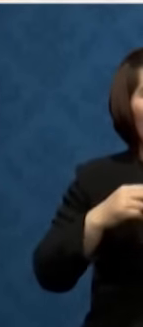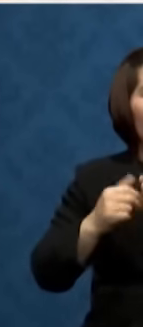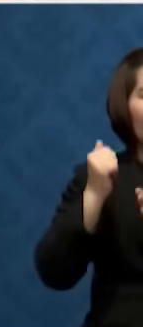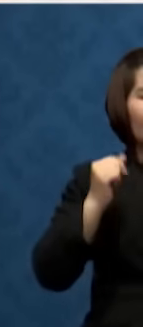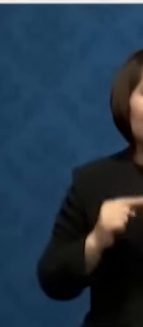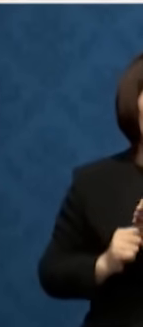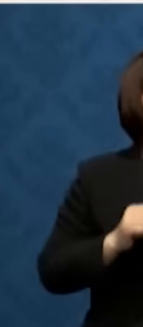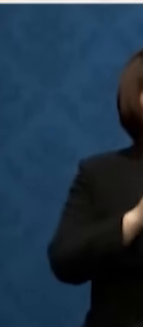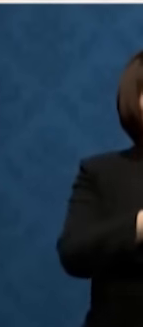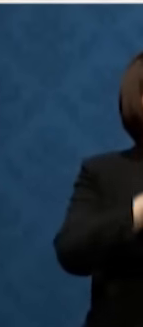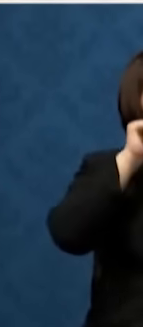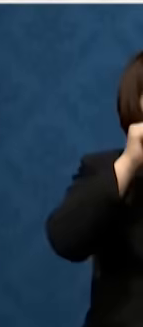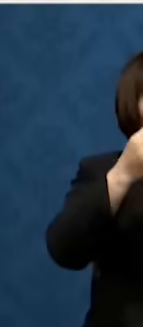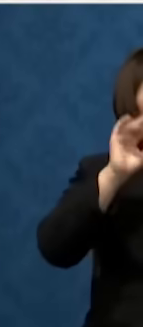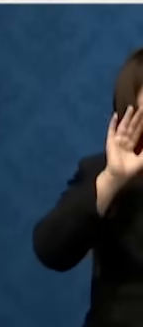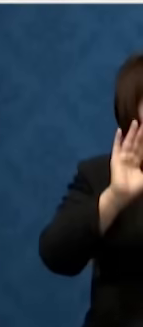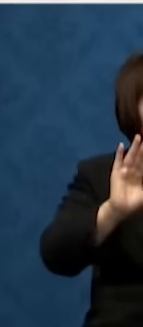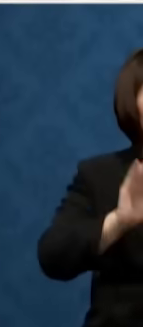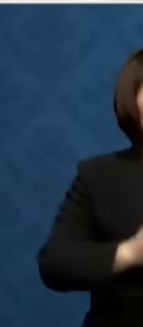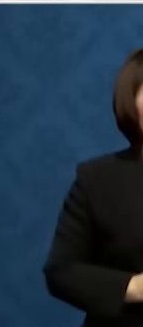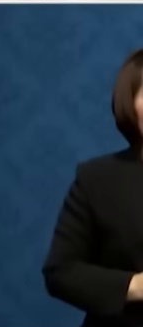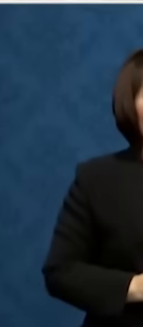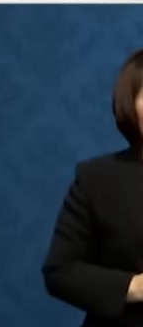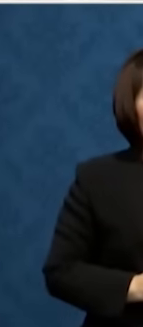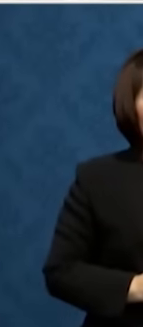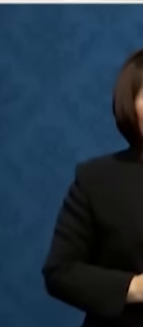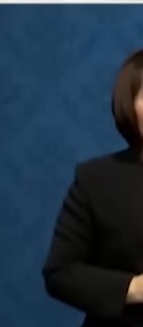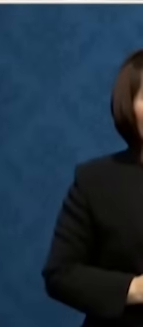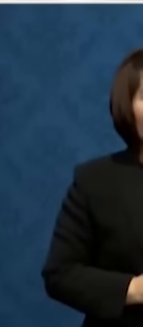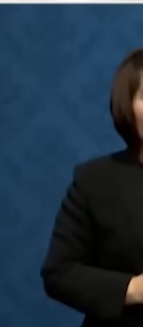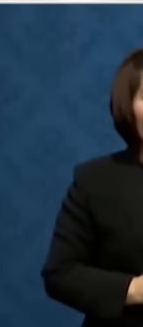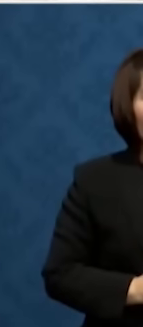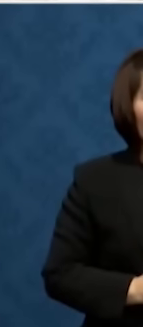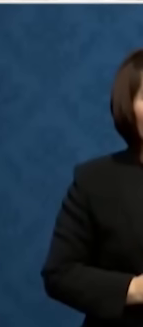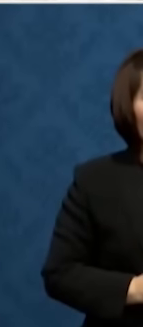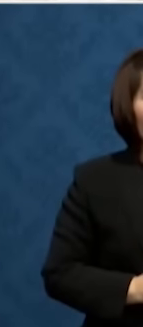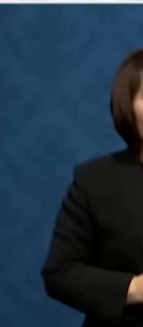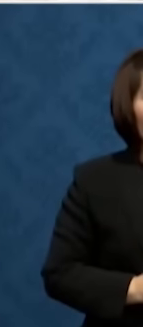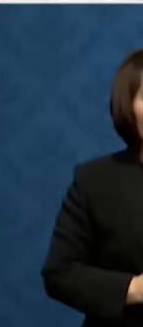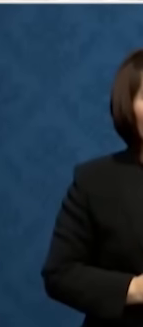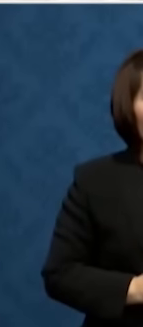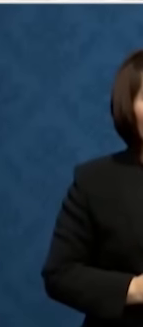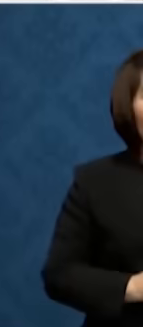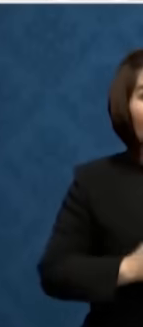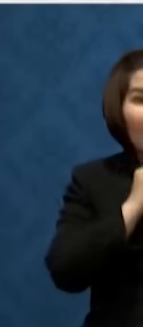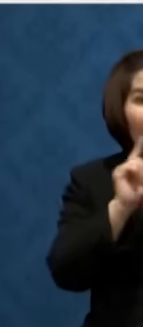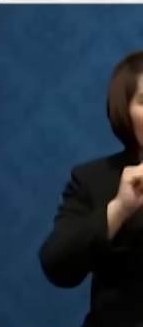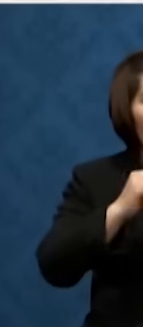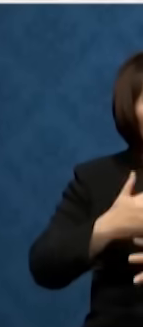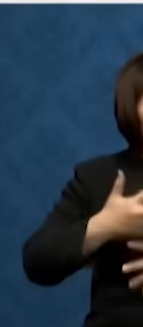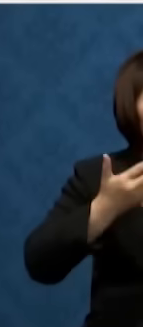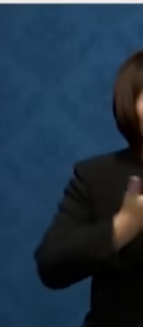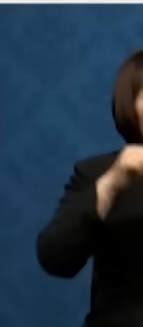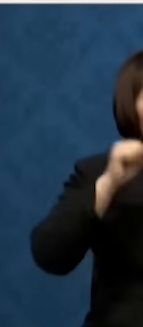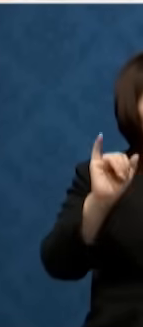เช่นเดียวกันขึ้นเสนออีกในสมัยประชุมเดียวกันนะครับเว้นแต่ยติที่ยังมีได้มีการลงม